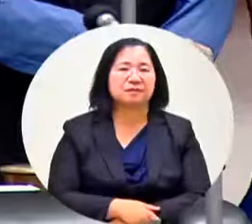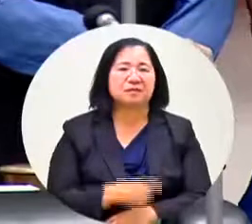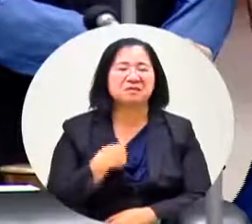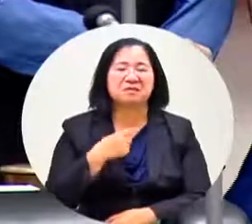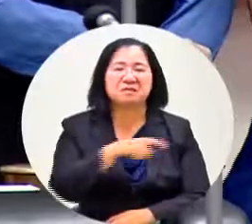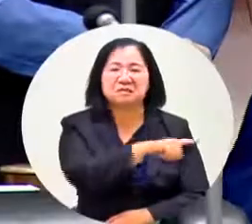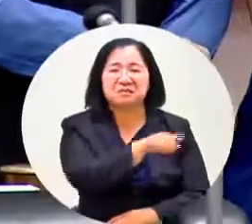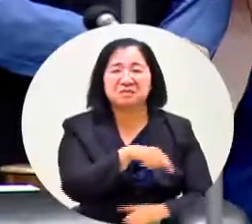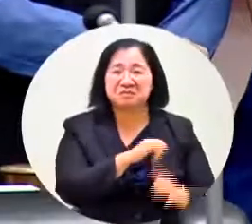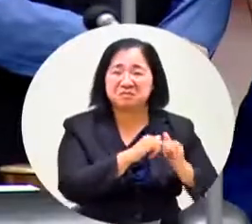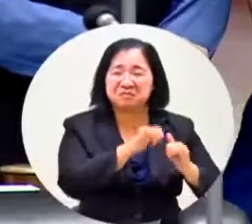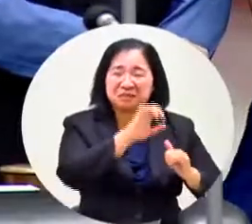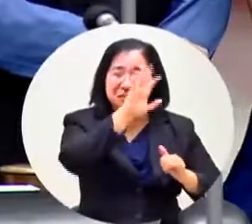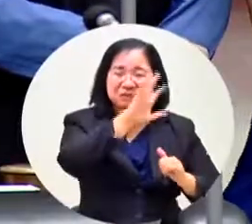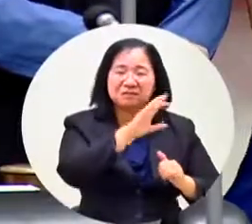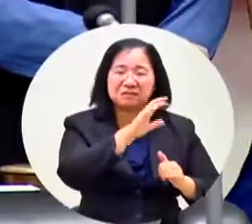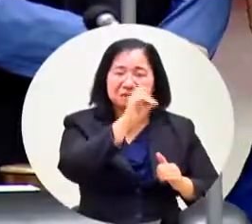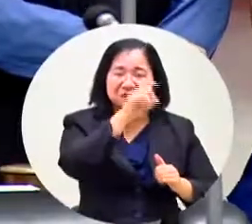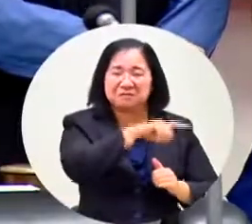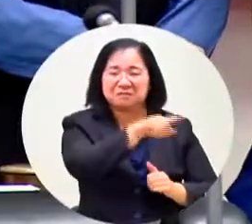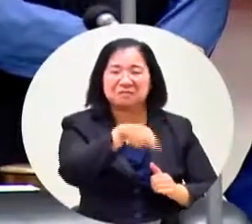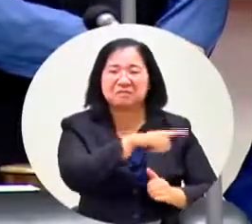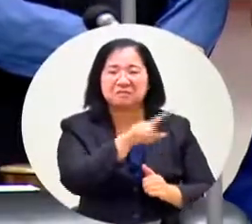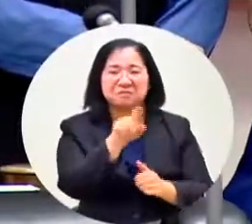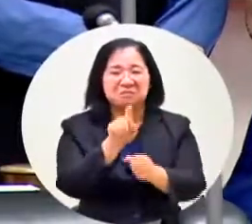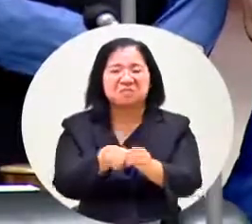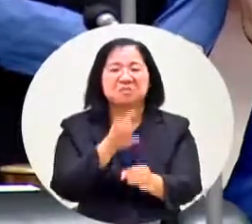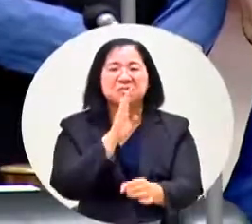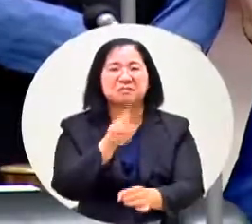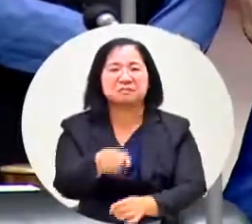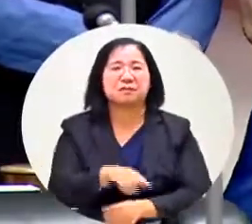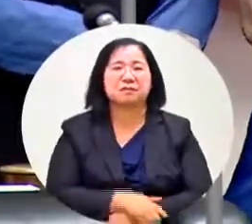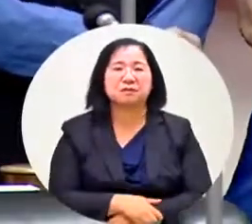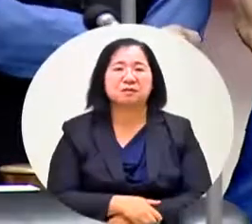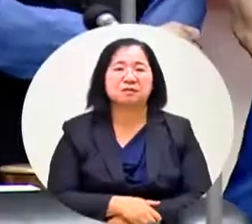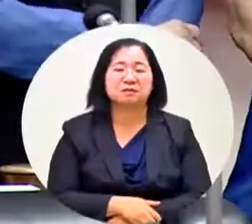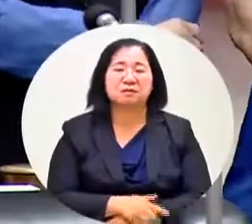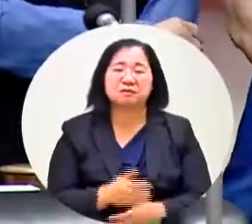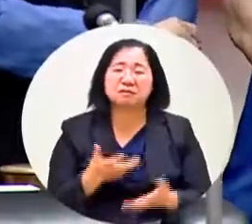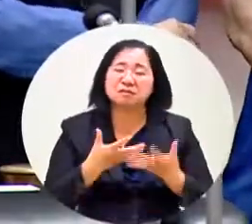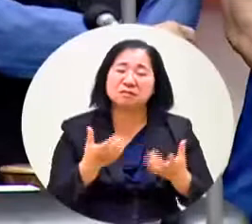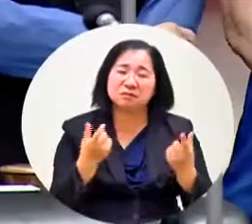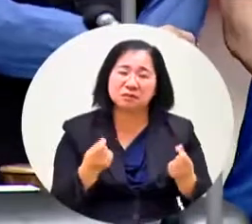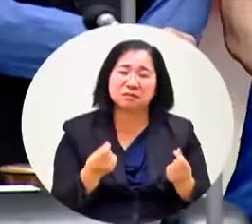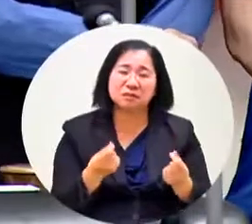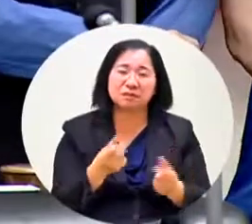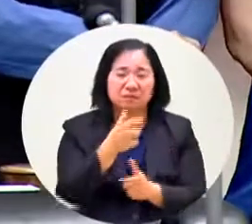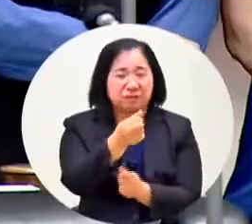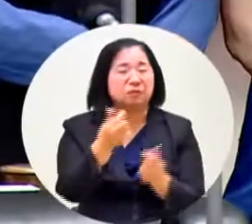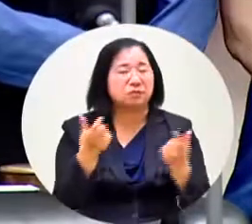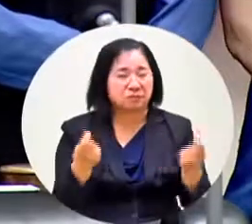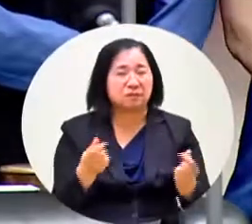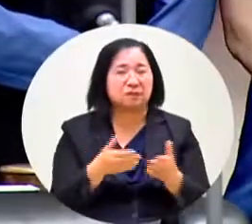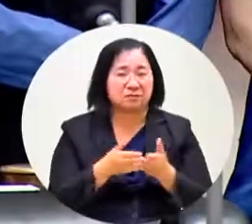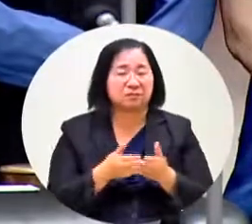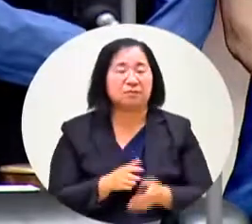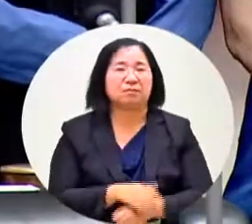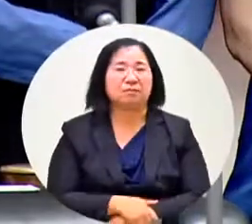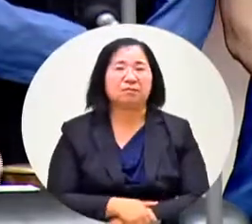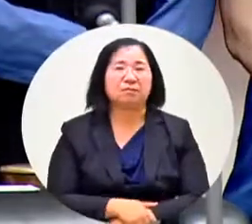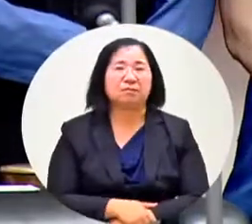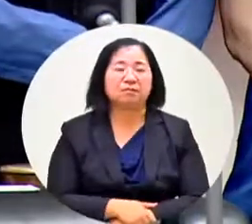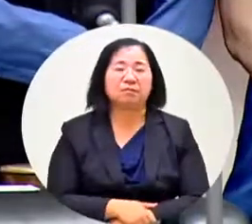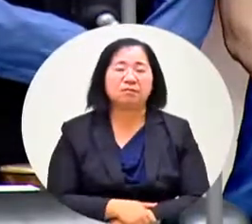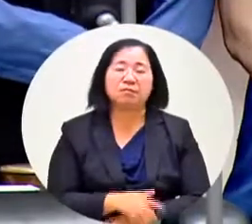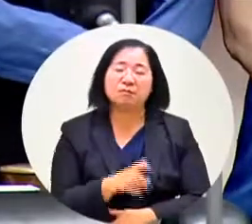有真心希望高雄市政进步？没有，他就是要挖洞陷你们于罪，指责你们